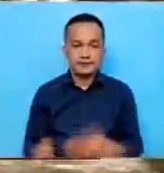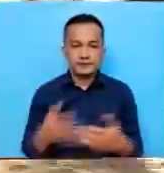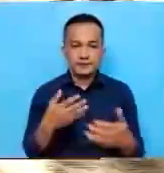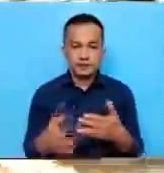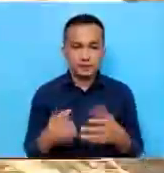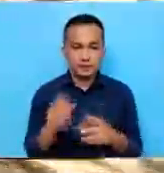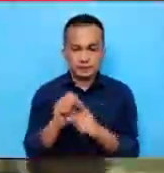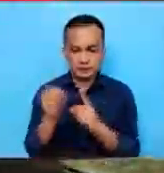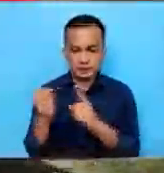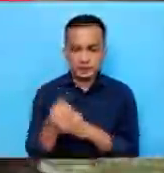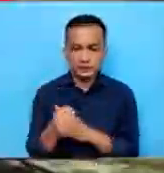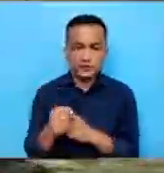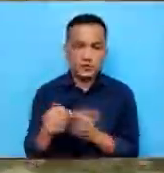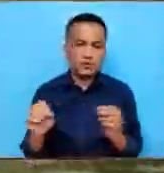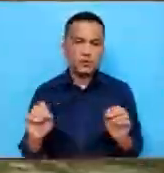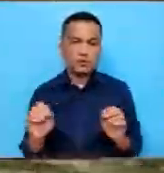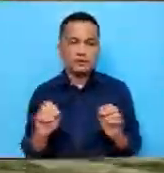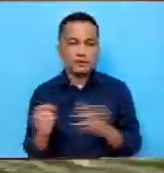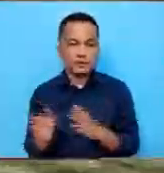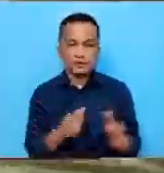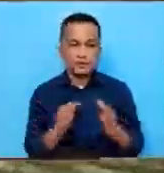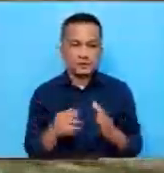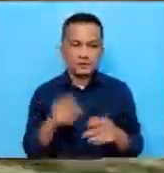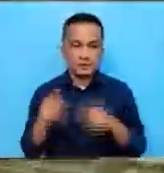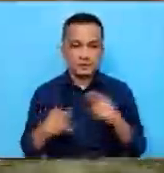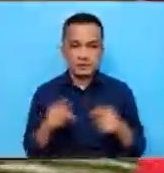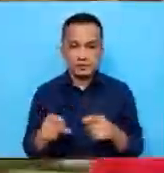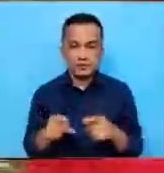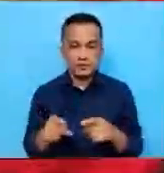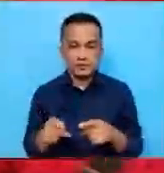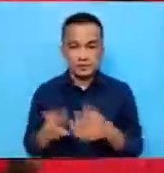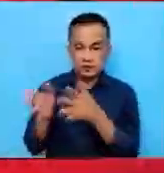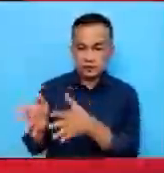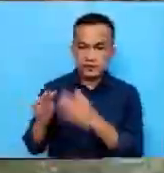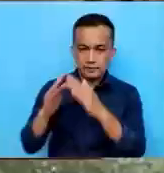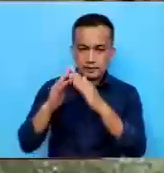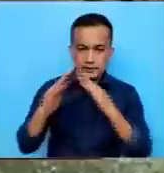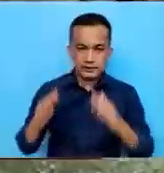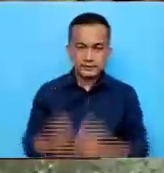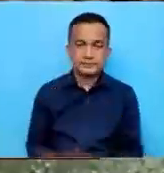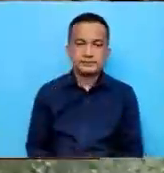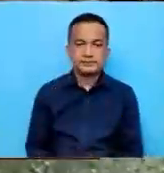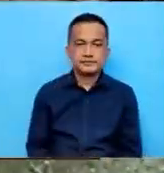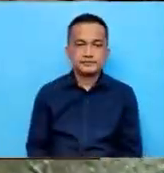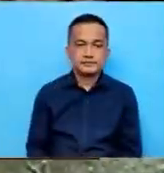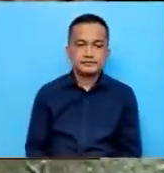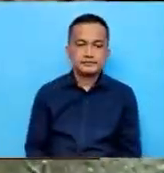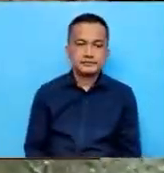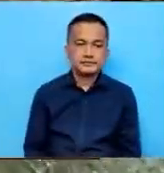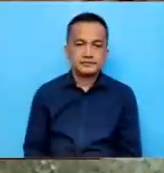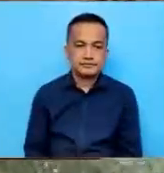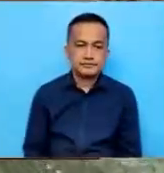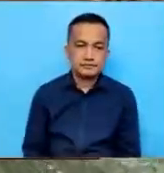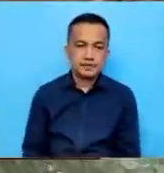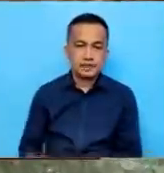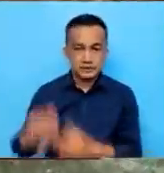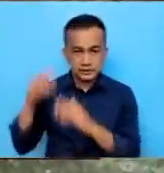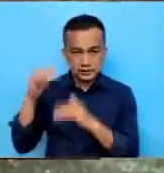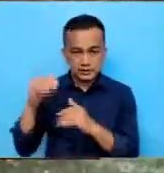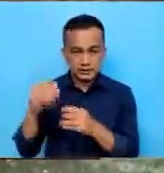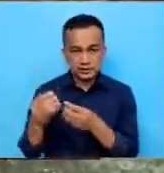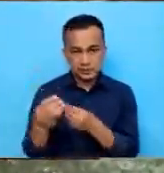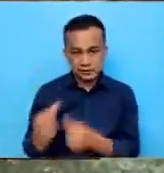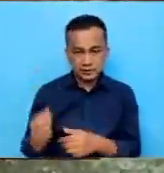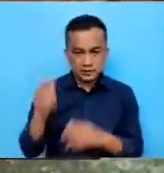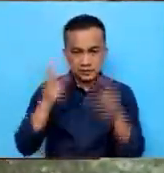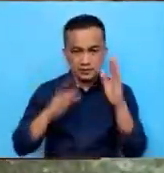sitwasyon, wala naman daw plano ang mga residente na iwan ang kanilang mga tahanan. Sana lang ay maresolba na ang